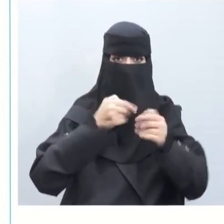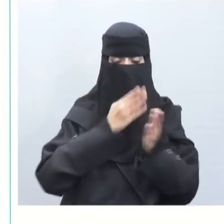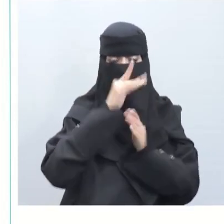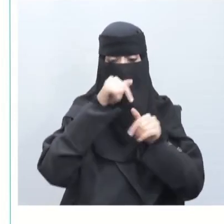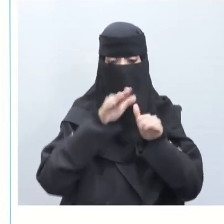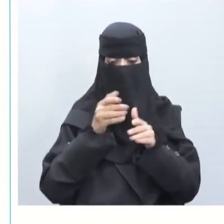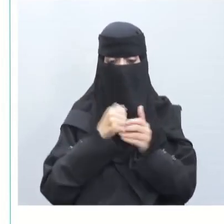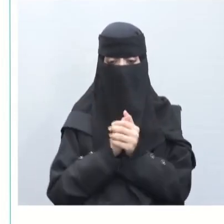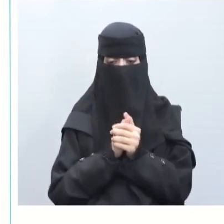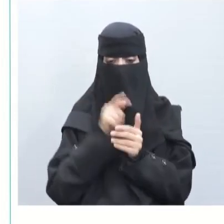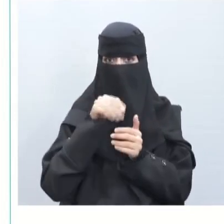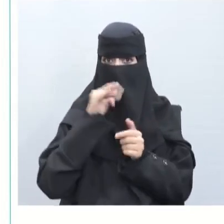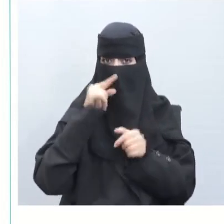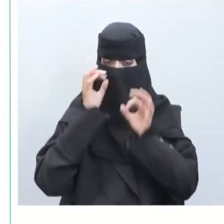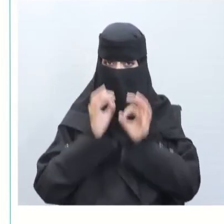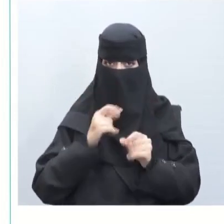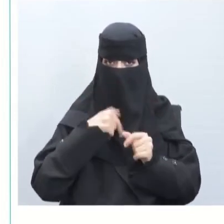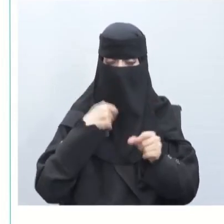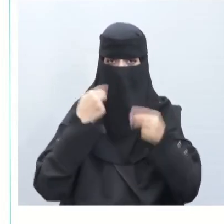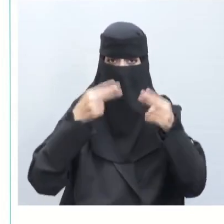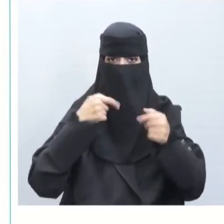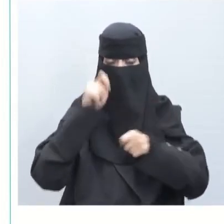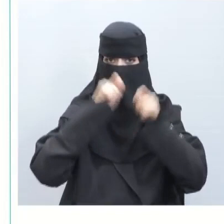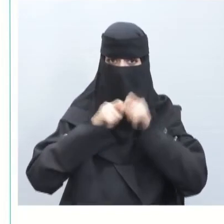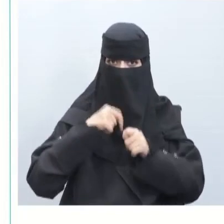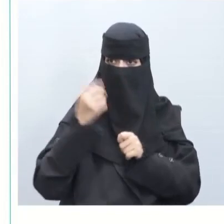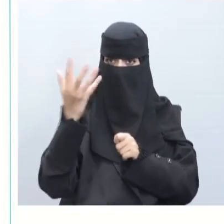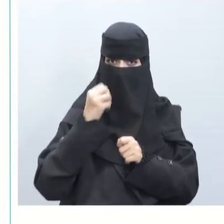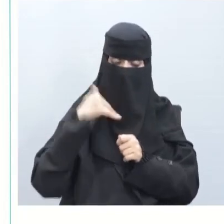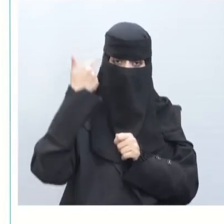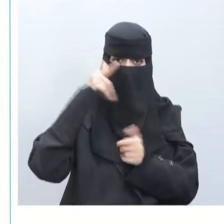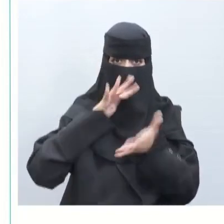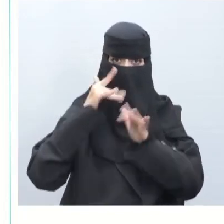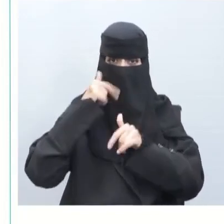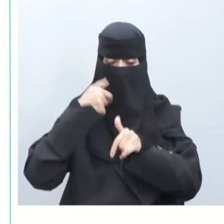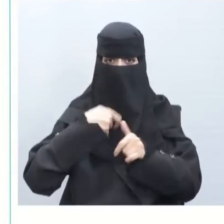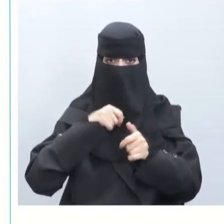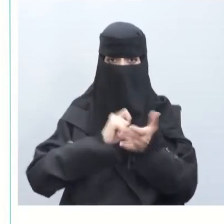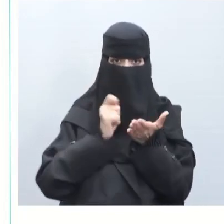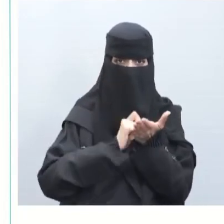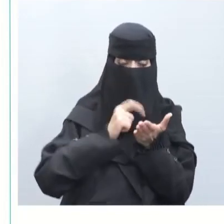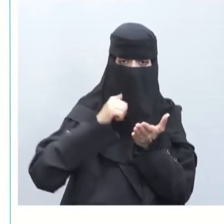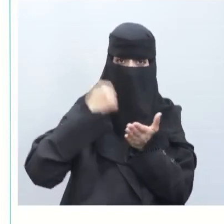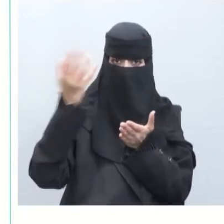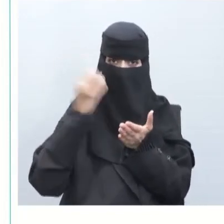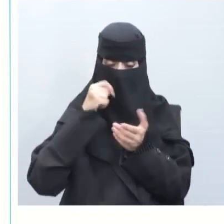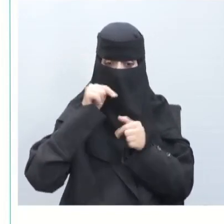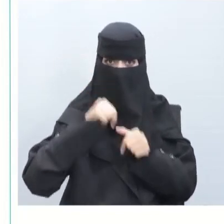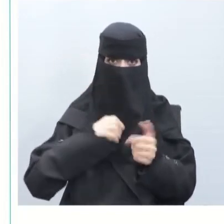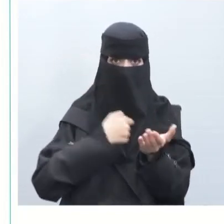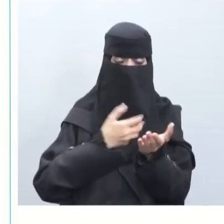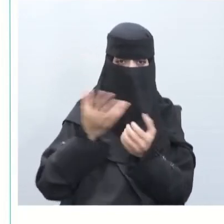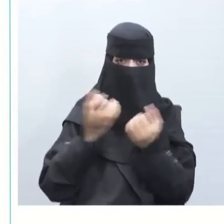الفعاليه الحل يتعين على الفعاليه استخدام مورد خارجي فمثلا قد نلجا الى التعاقد مع مورد يستطيع